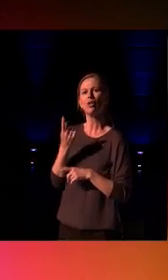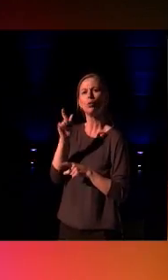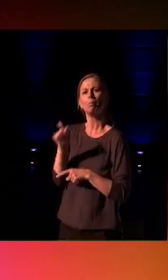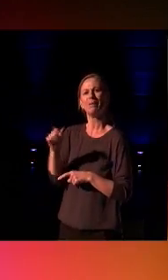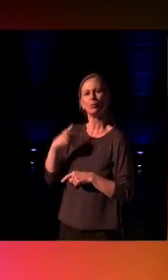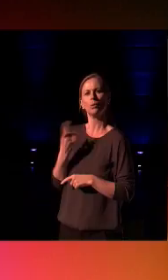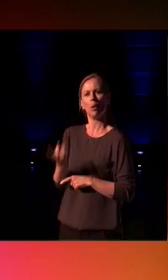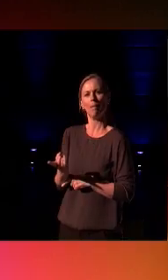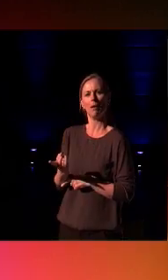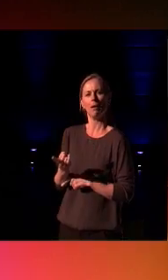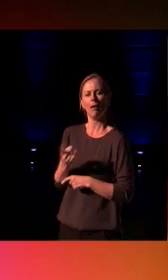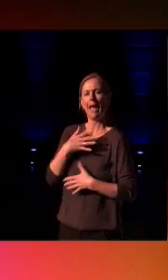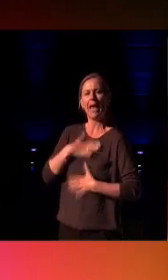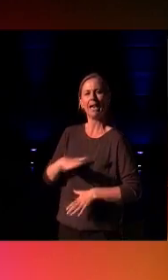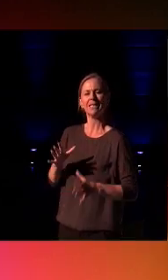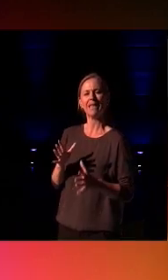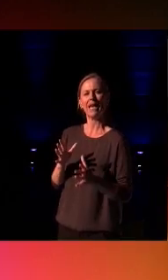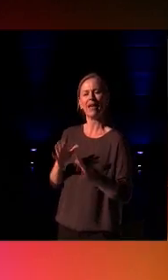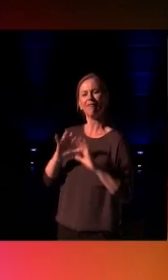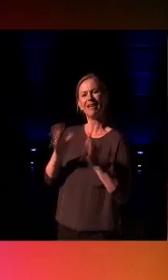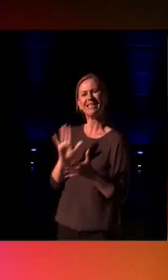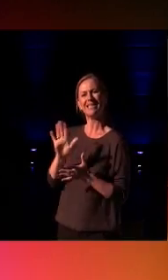måte helsevesenets mål